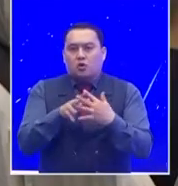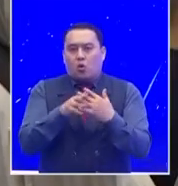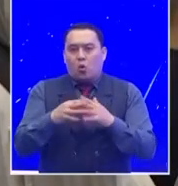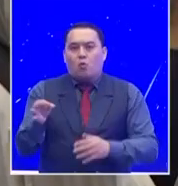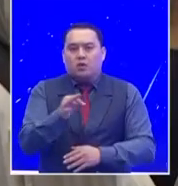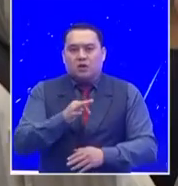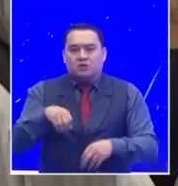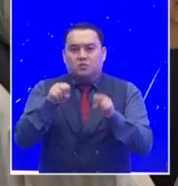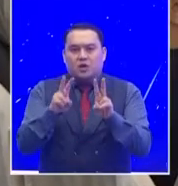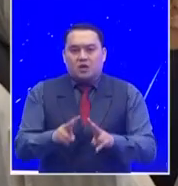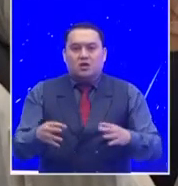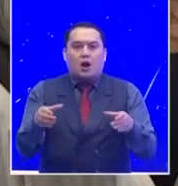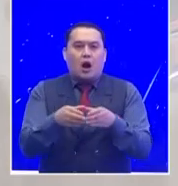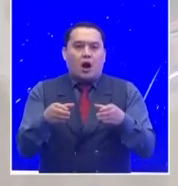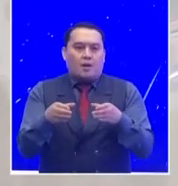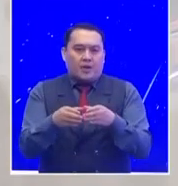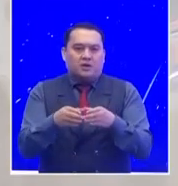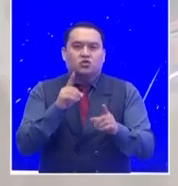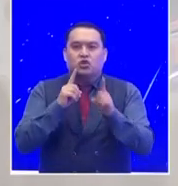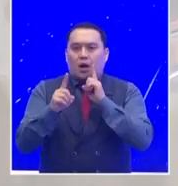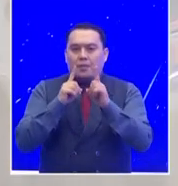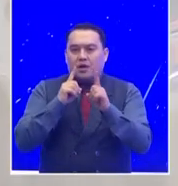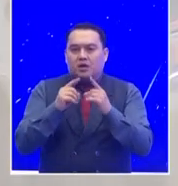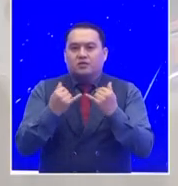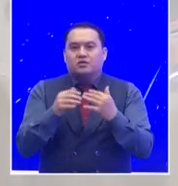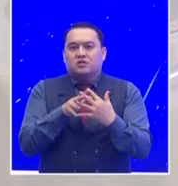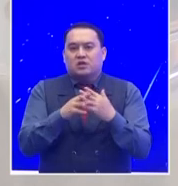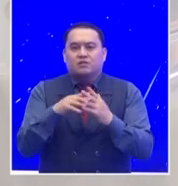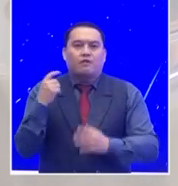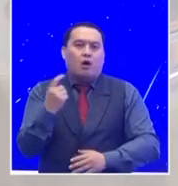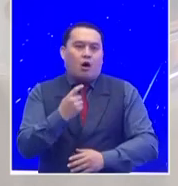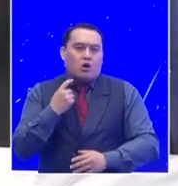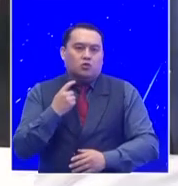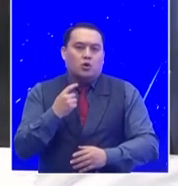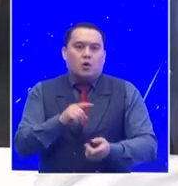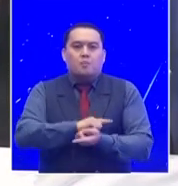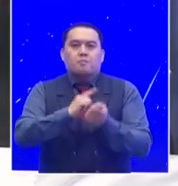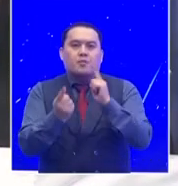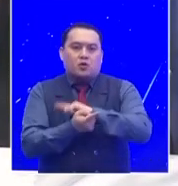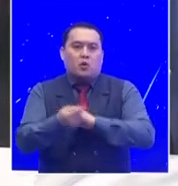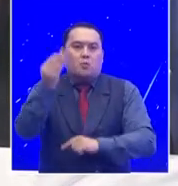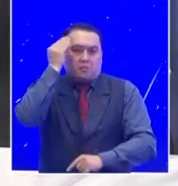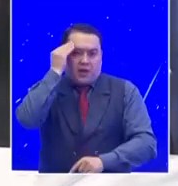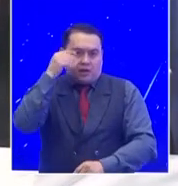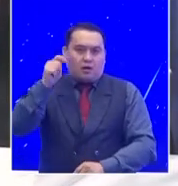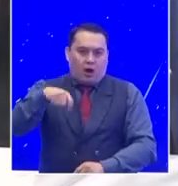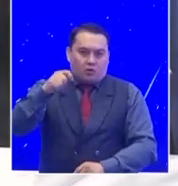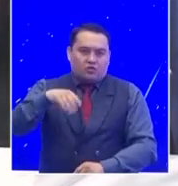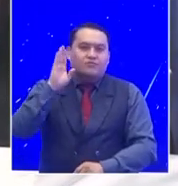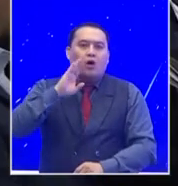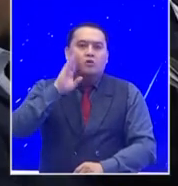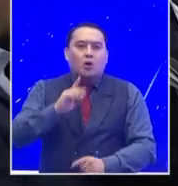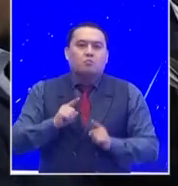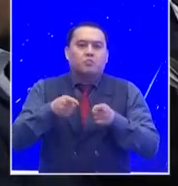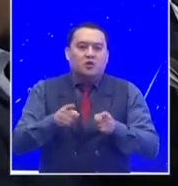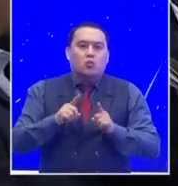области рассказали специалисты компании «Валли» на семинар-тренинге. Если аграрии перейдут на метод капельного орошения, то вода будет